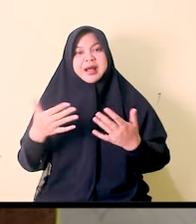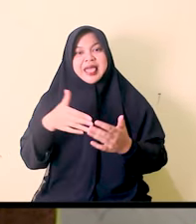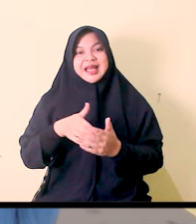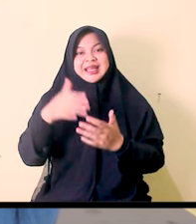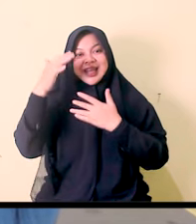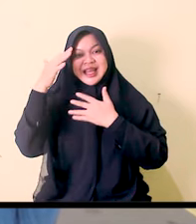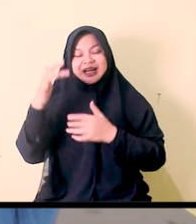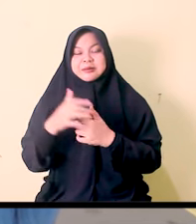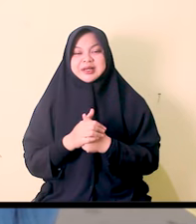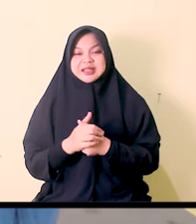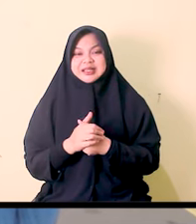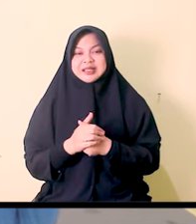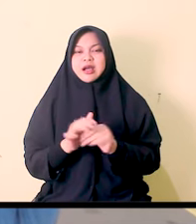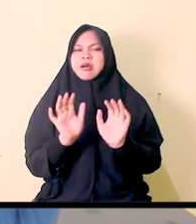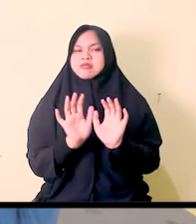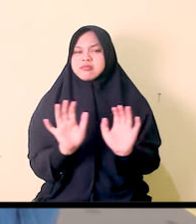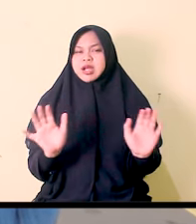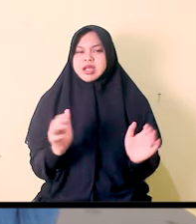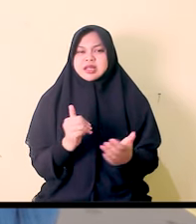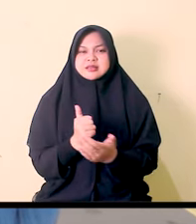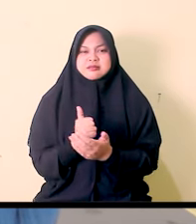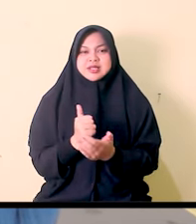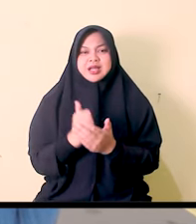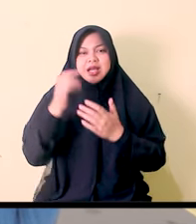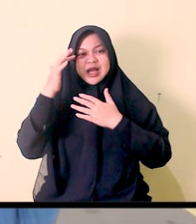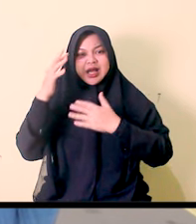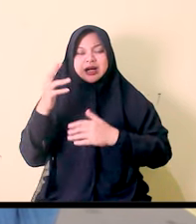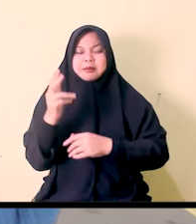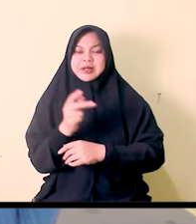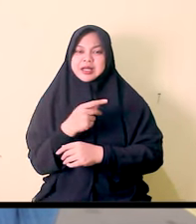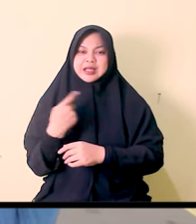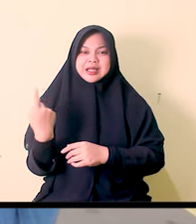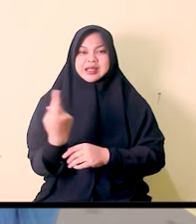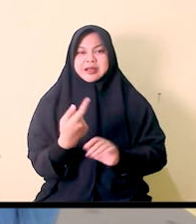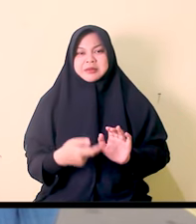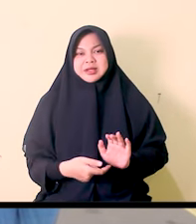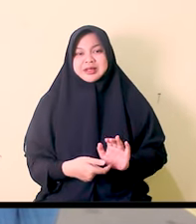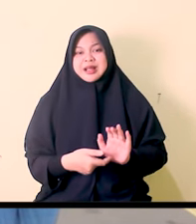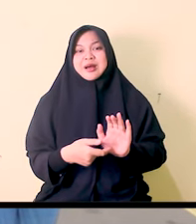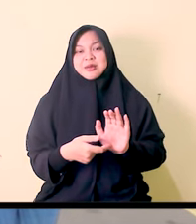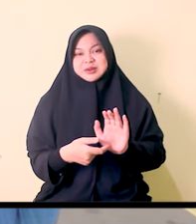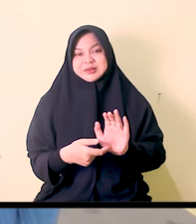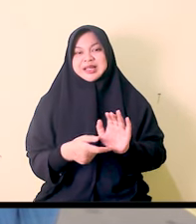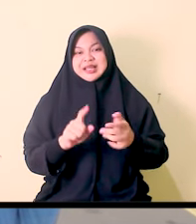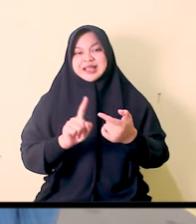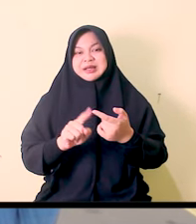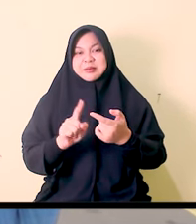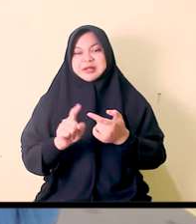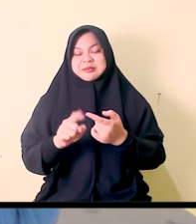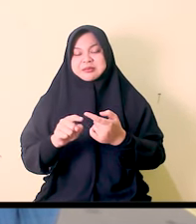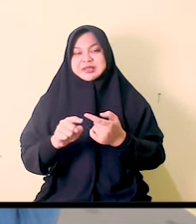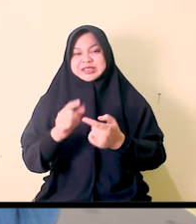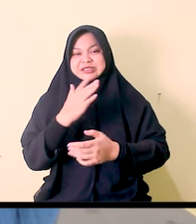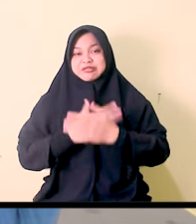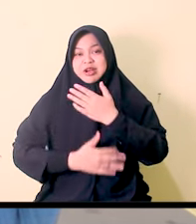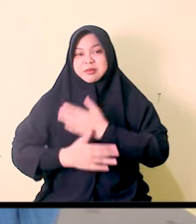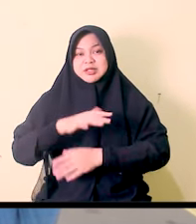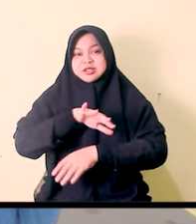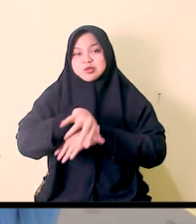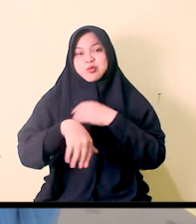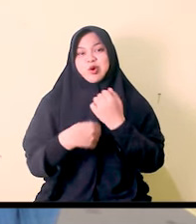pak harapannya banyak sebenarnya harapan yang ingin kami Tampilkan di teman-teman di